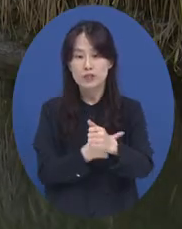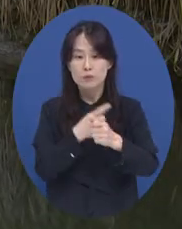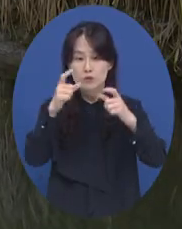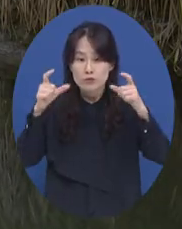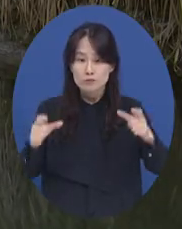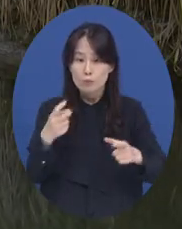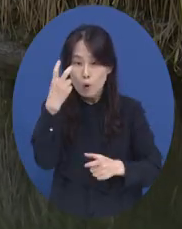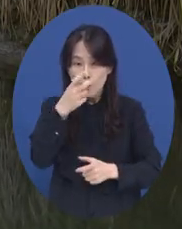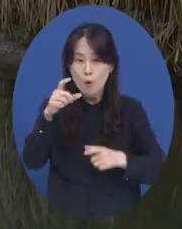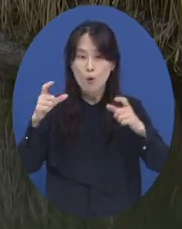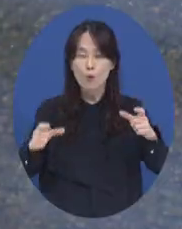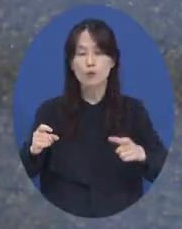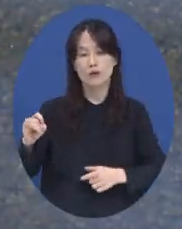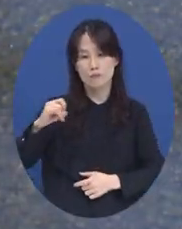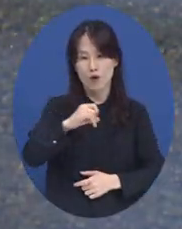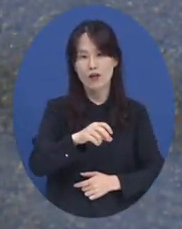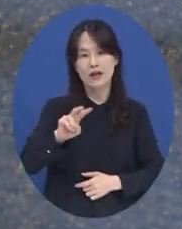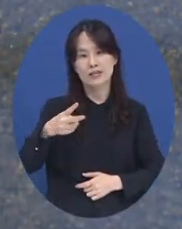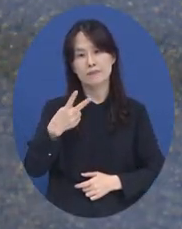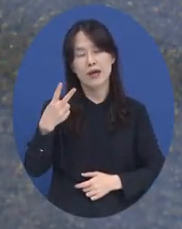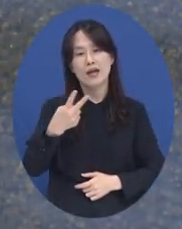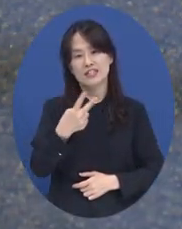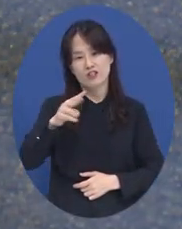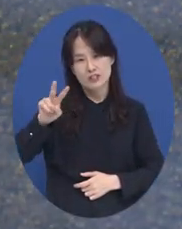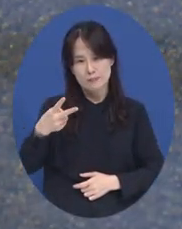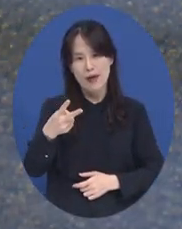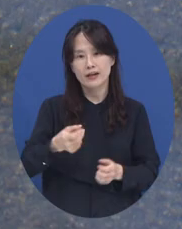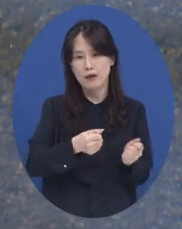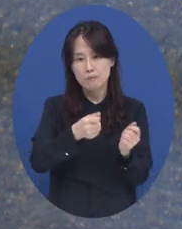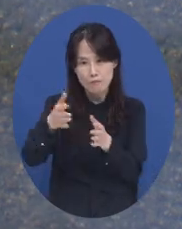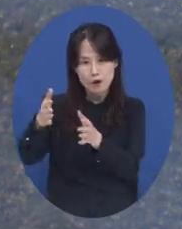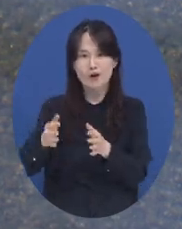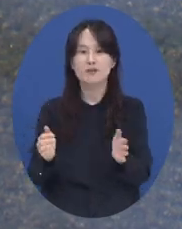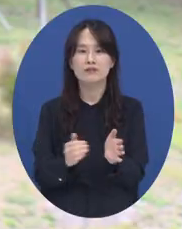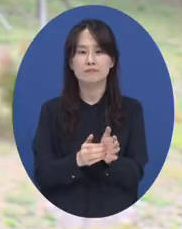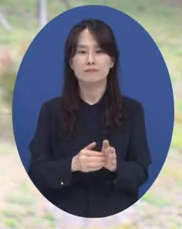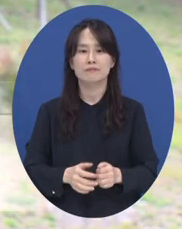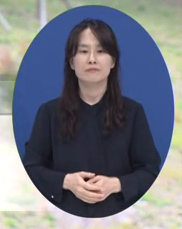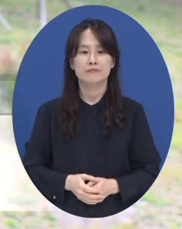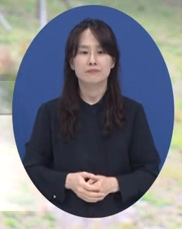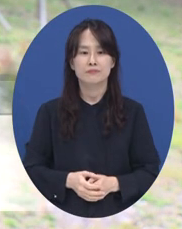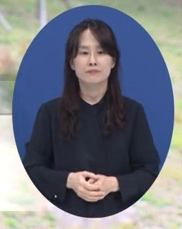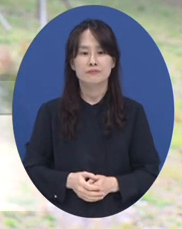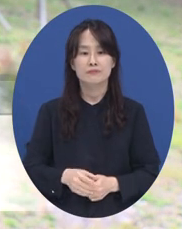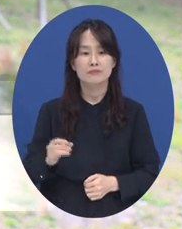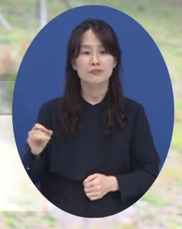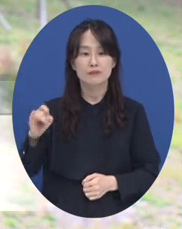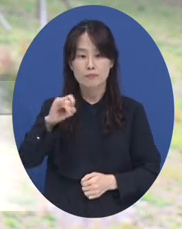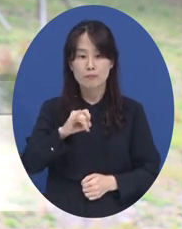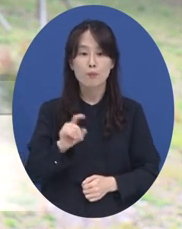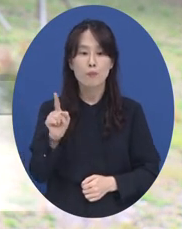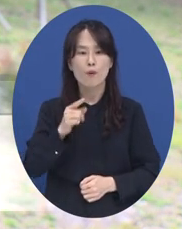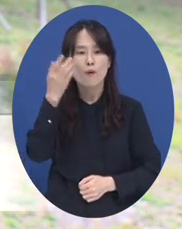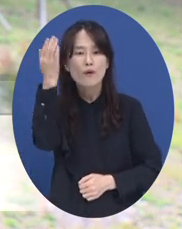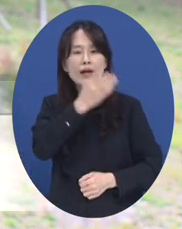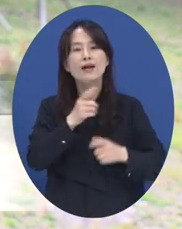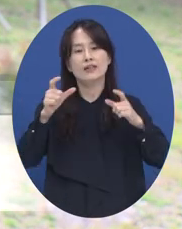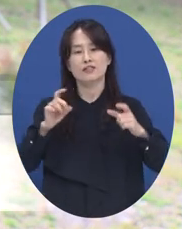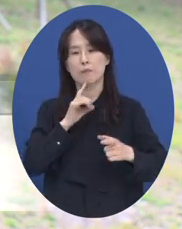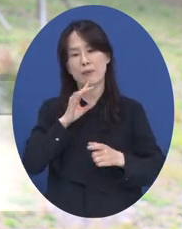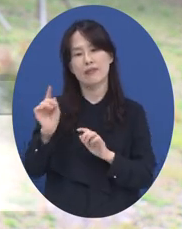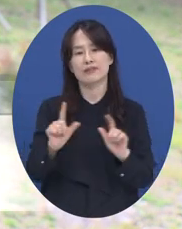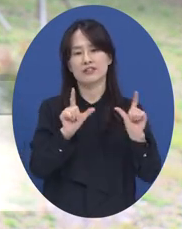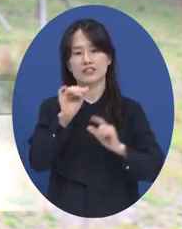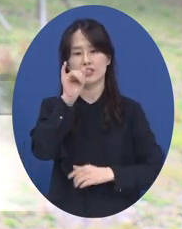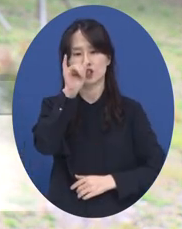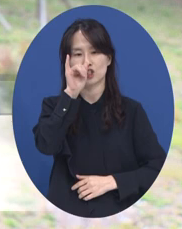2천 2백 개 차를 방사 해 반딧불이 복원에 나섰기 때문입니다 반딧불이는 청정지역 을 상징하는 환경